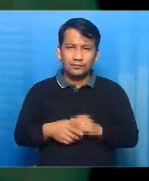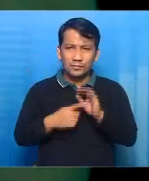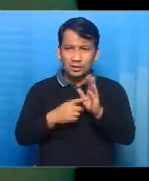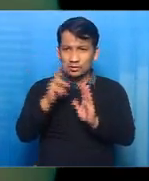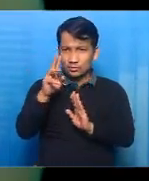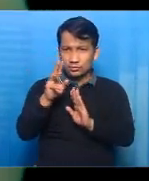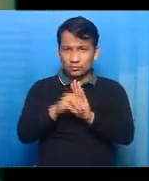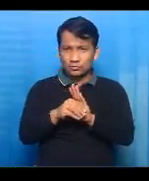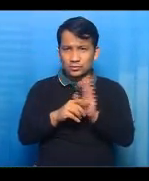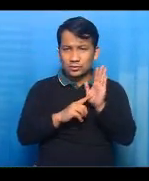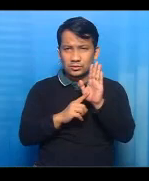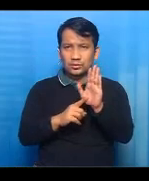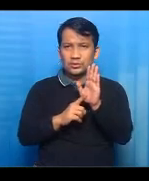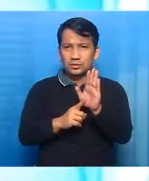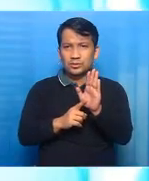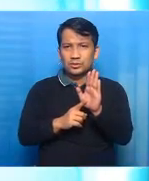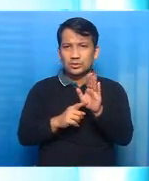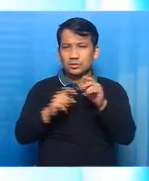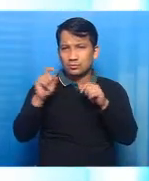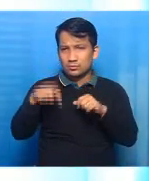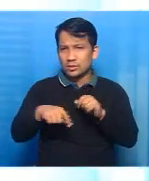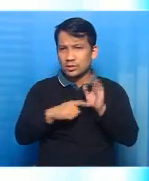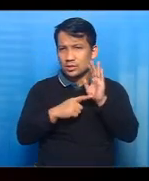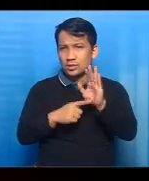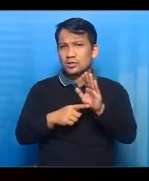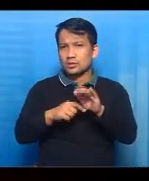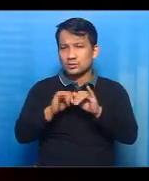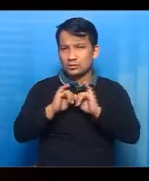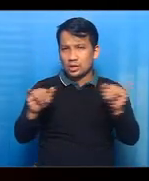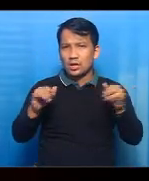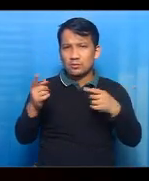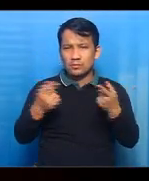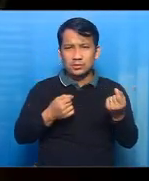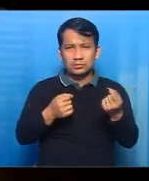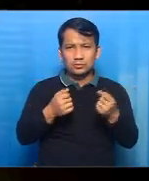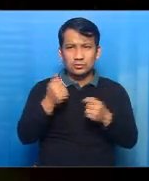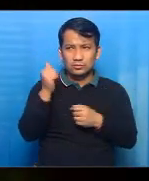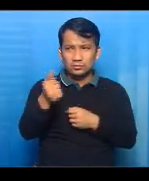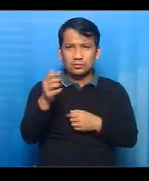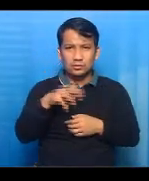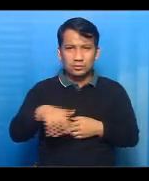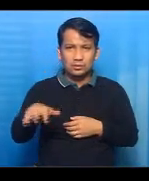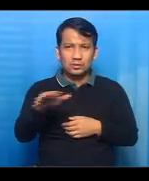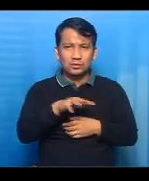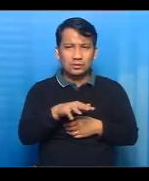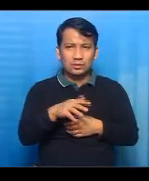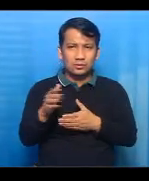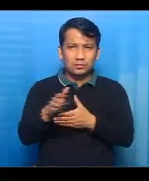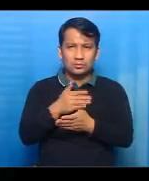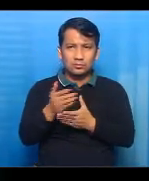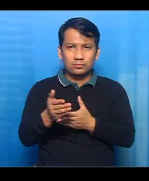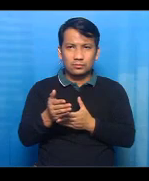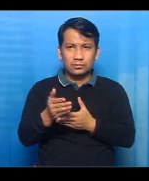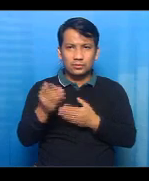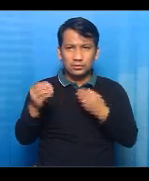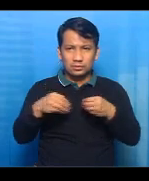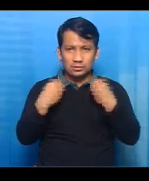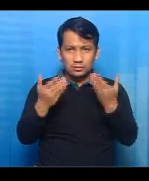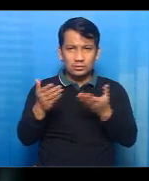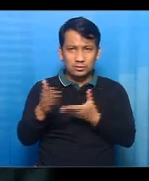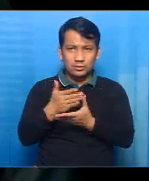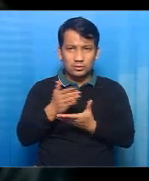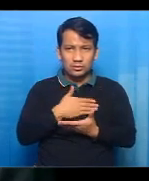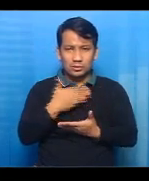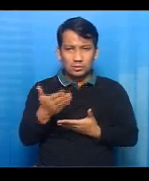2-minute commercial, pinakita ni Chris na dapat gawin natin ang nararapat para tayo ay makapag-ambag ng kabutihan sa ating